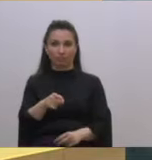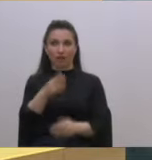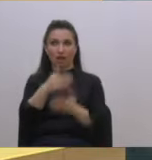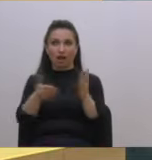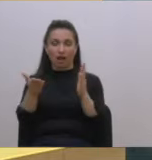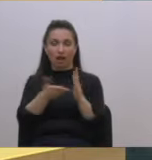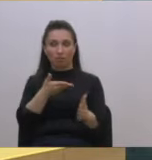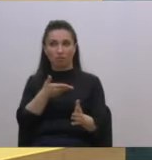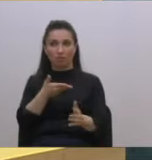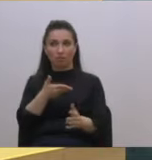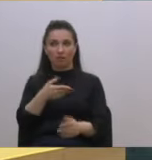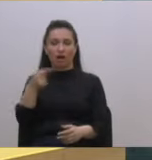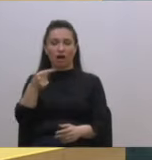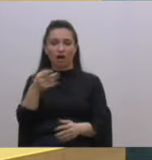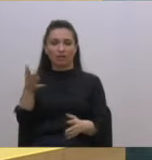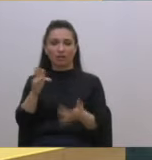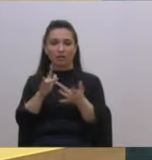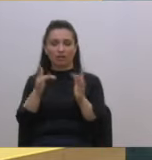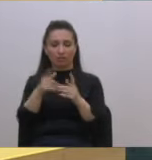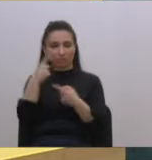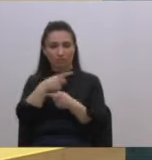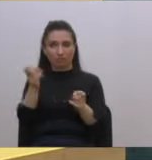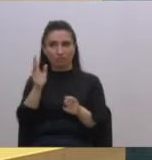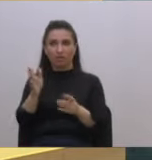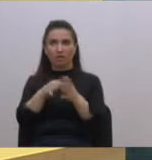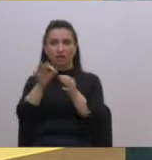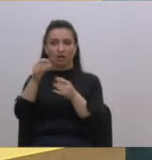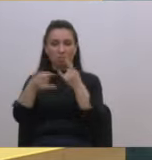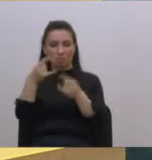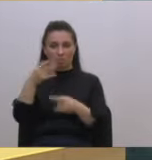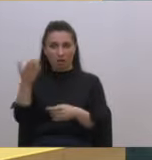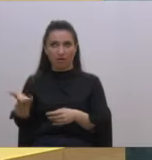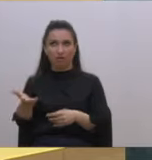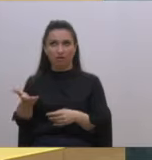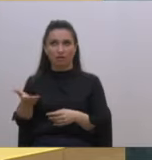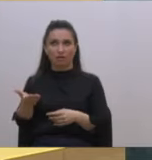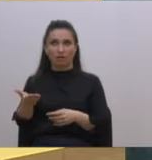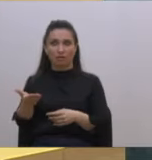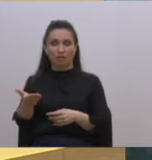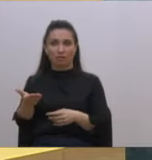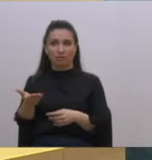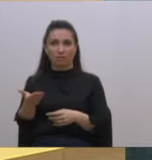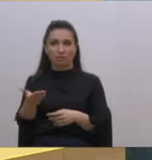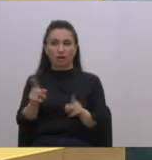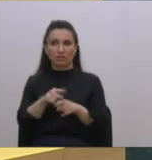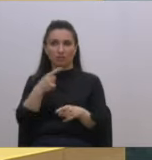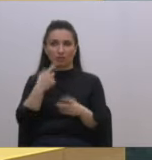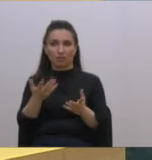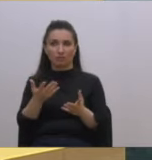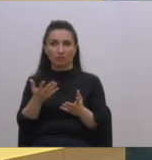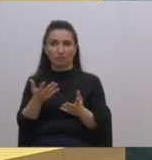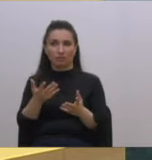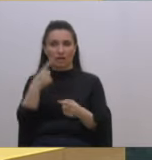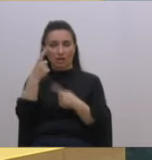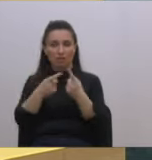აუქმევთ ათასობით ინტერნეტ გამოცემას, რეგიონულ მედია საშუალებებს, კიდათ მოაჯდეთ ასე ვთქვათ